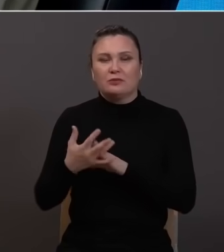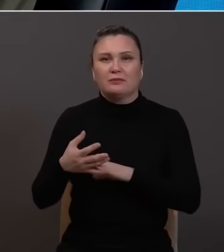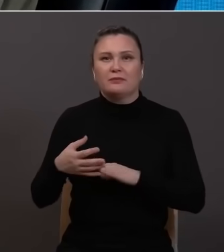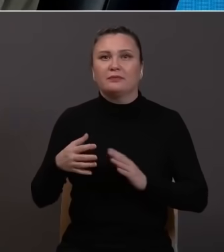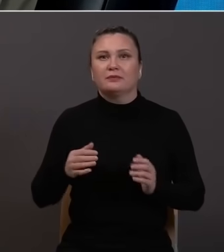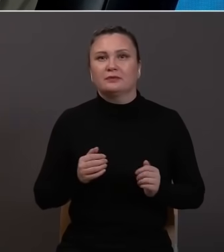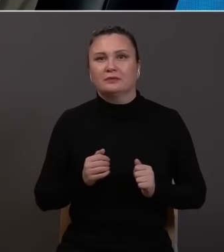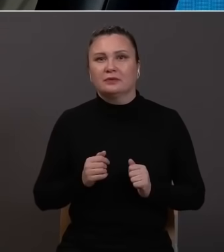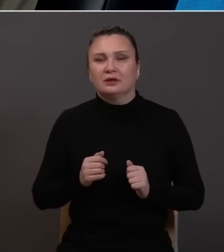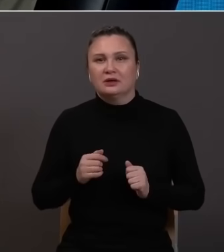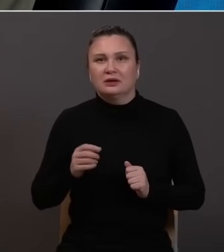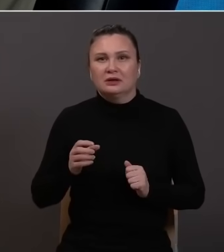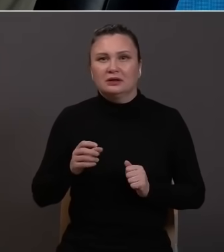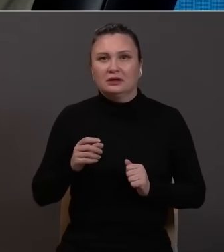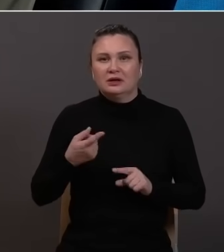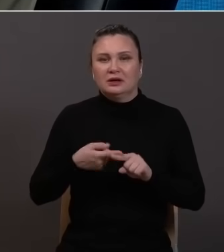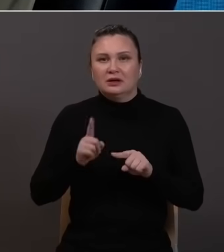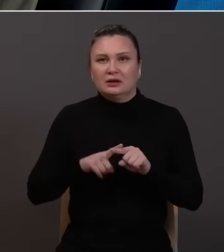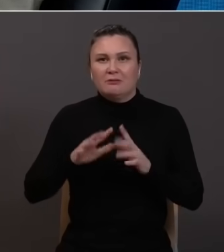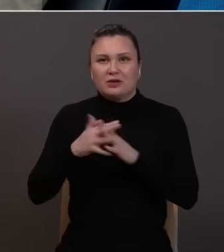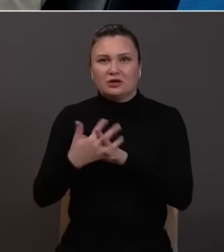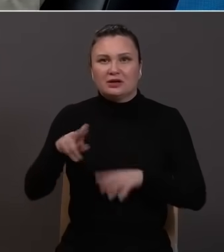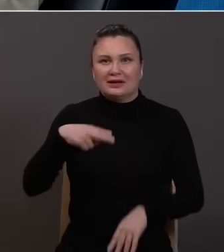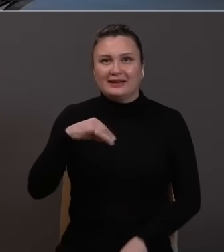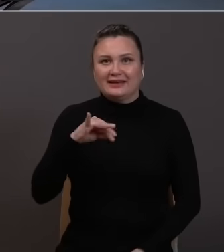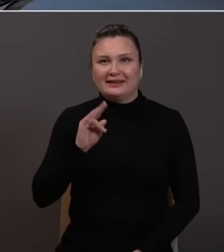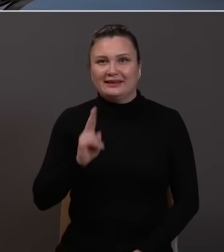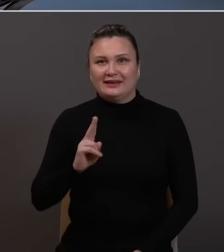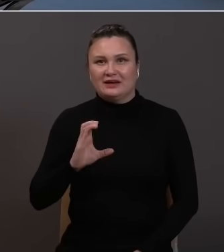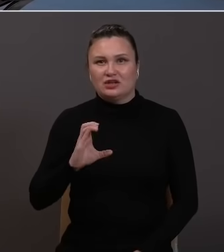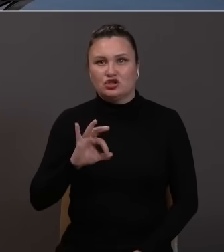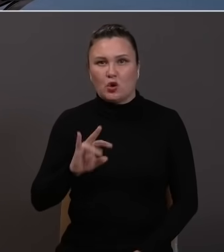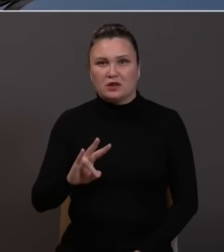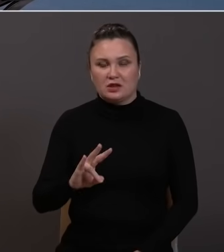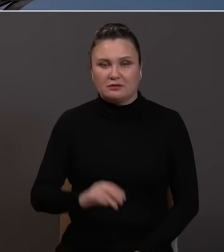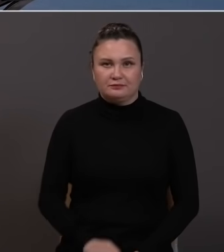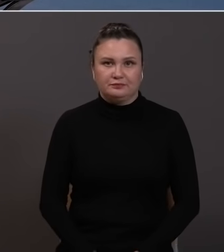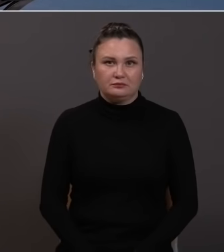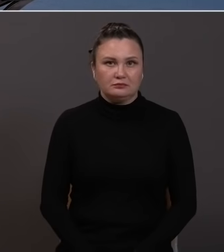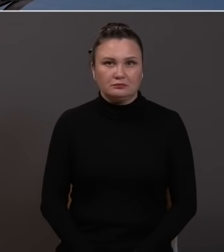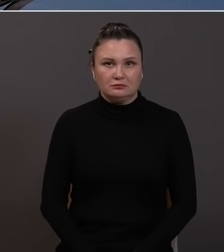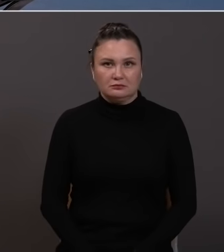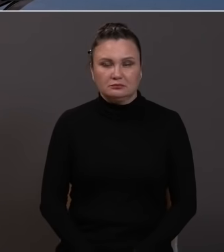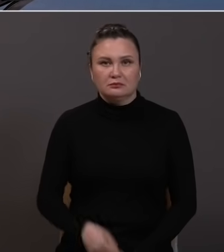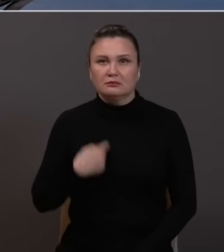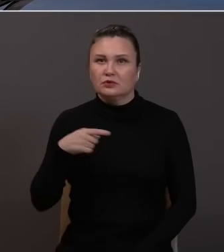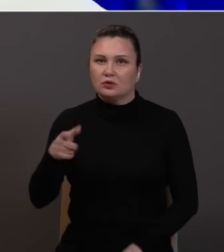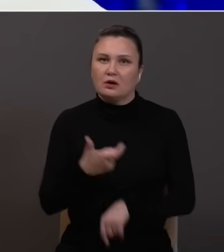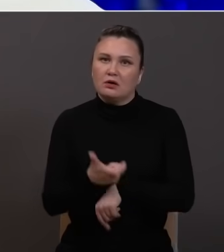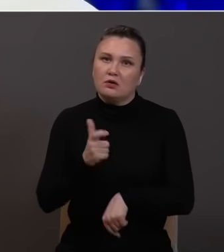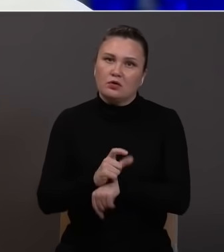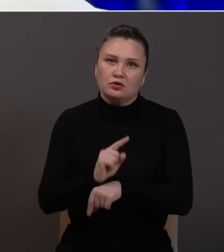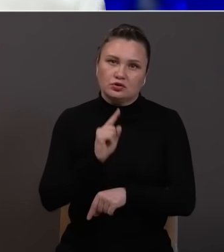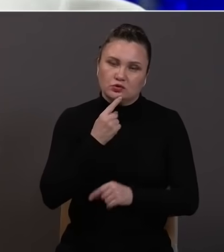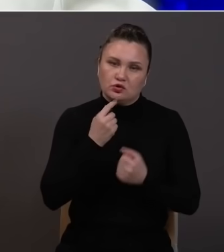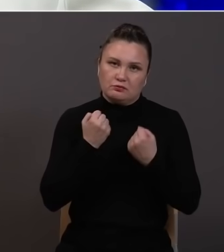материковый населенный пункт Евразии, это поселок Диксон. Мы туда очень сложно